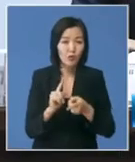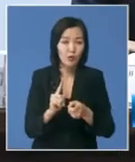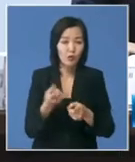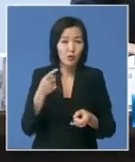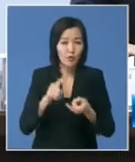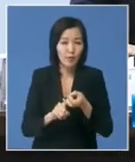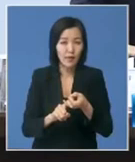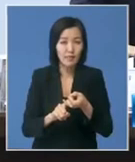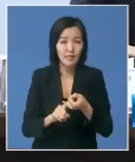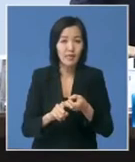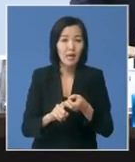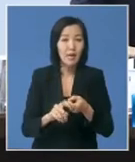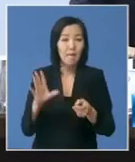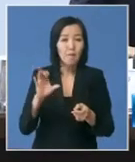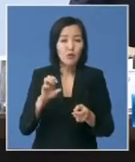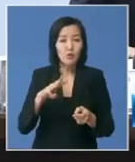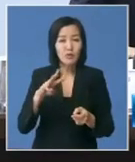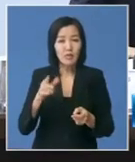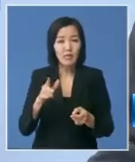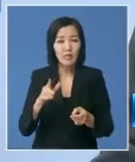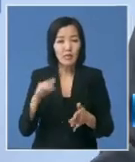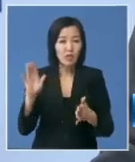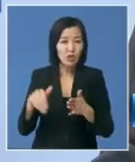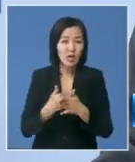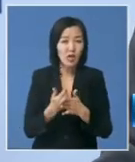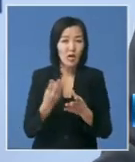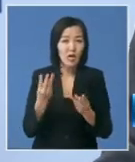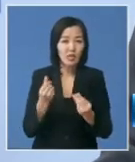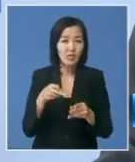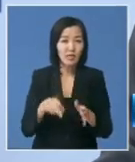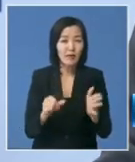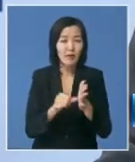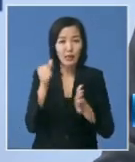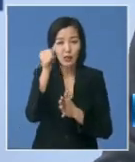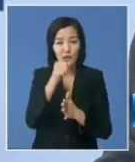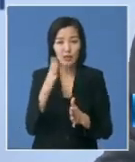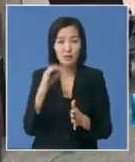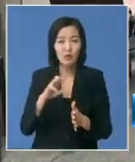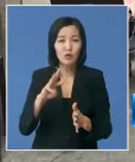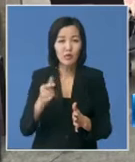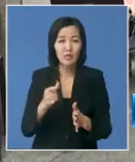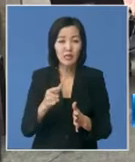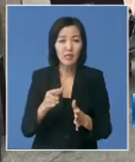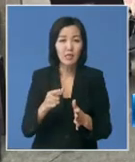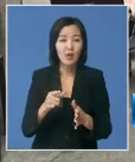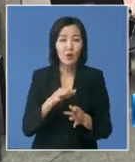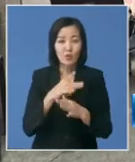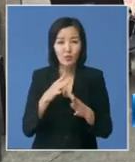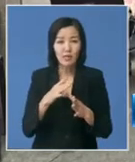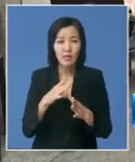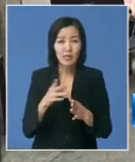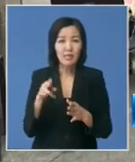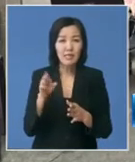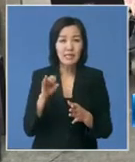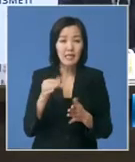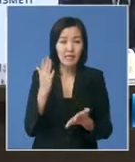соған байланысты, дейді мамандар. Айта кетсек, 500 теңгелік жаңа банкнот 2006 жылы шыққан 500 теңгенің негізгі детальдарын